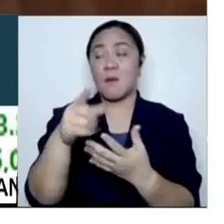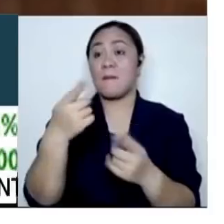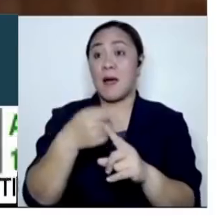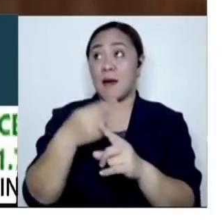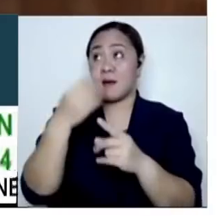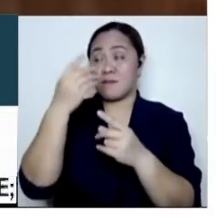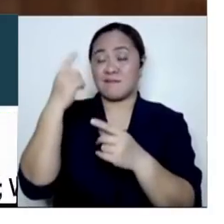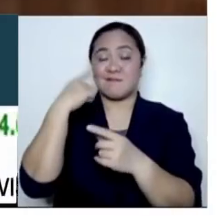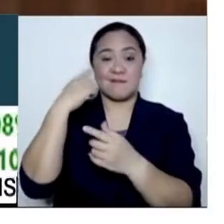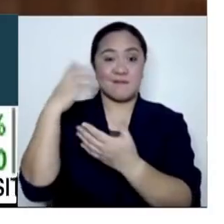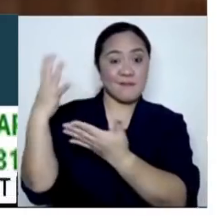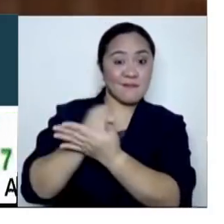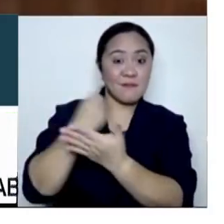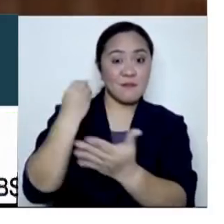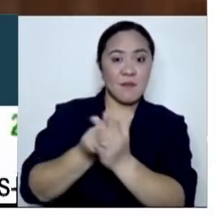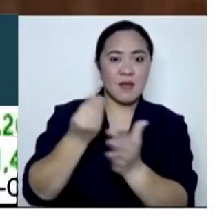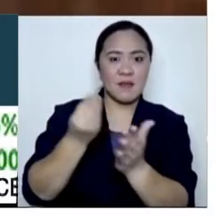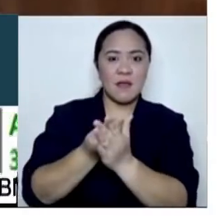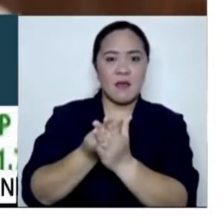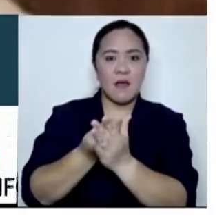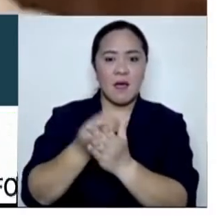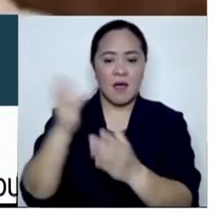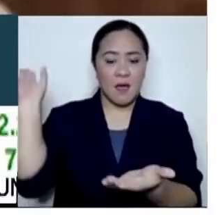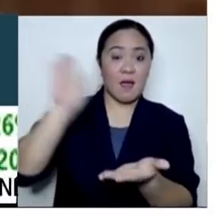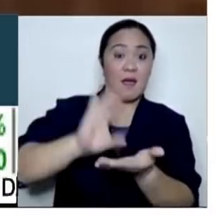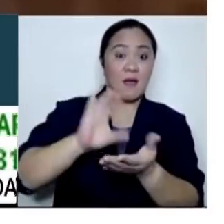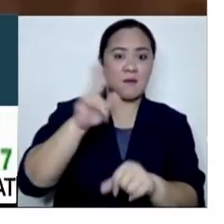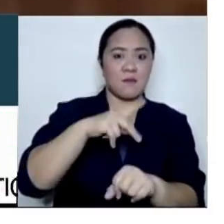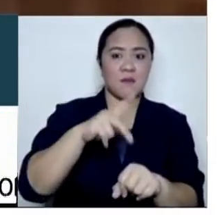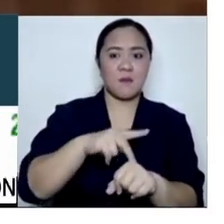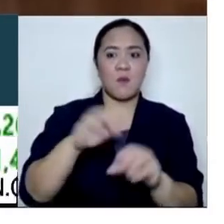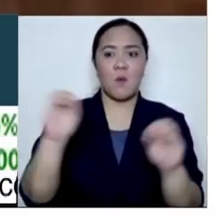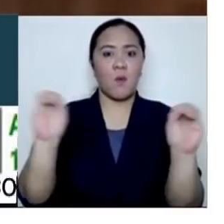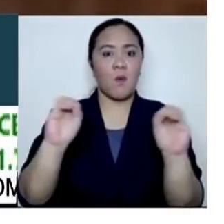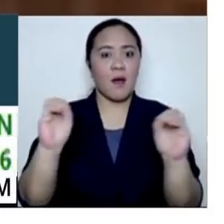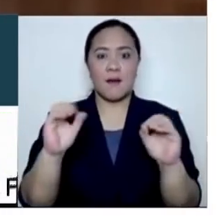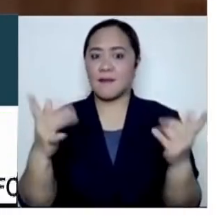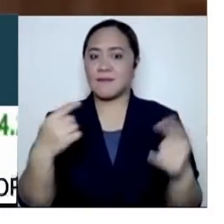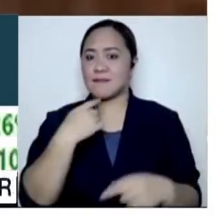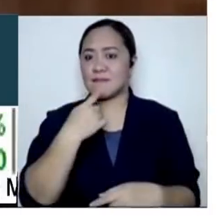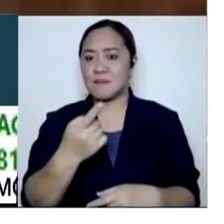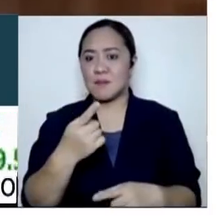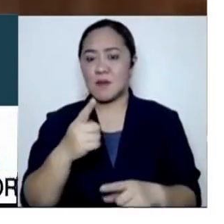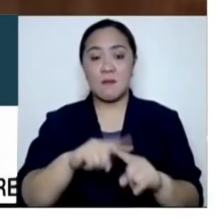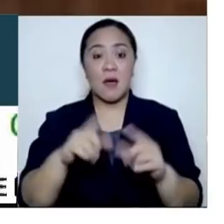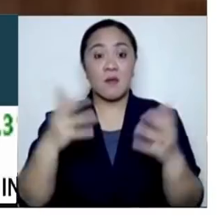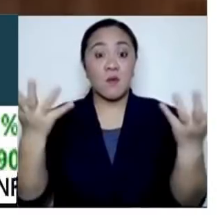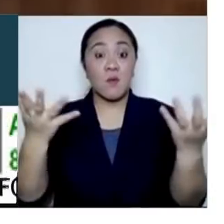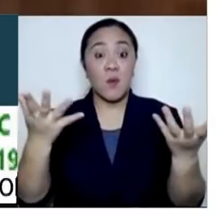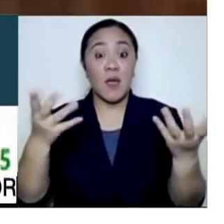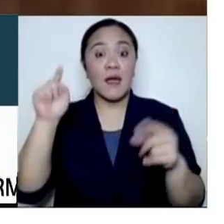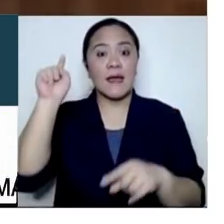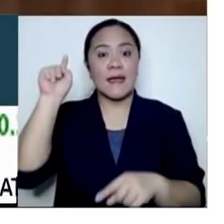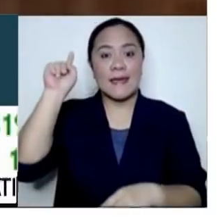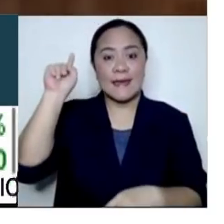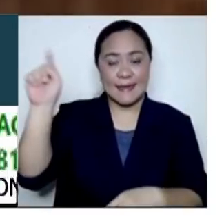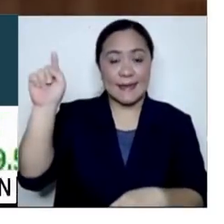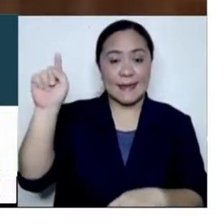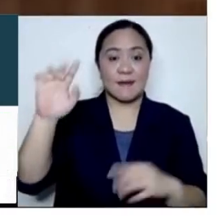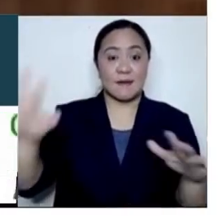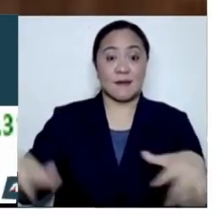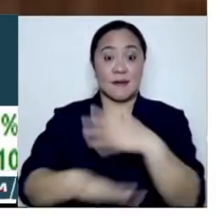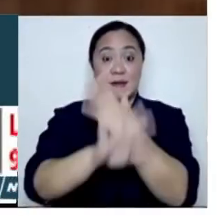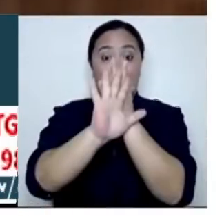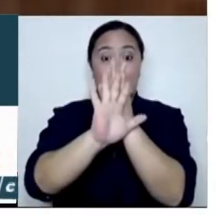put up his initial investments in the Philippines that has become very big in Davao. Yan ang 168 ng Davao, yung building na yan, yung mga building